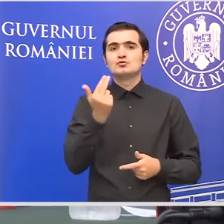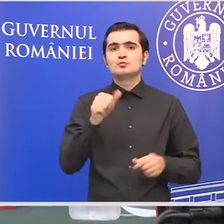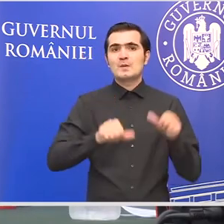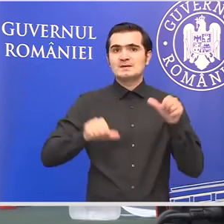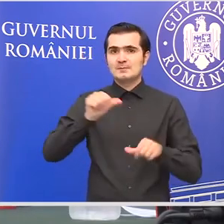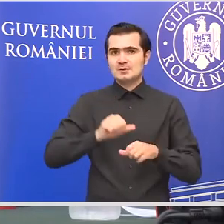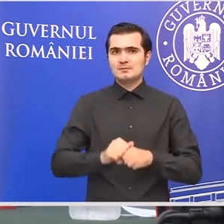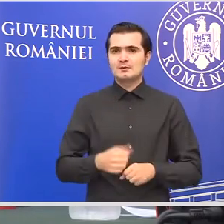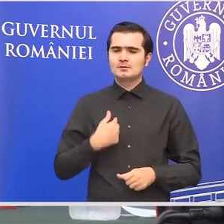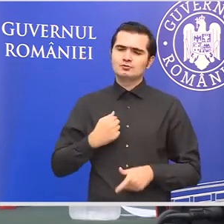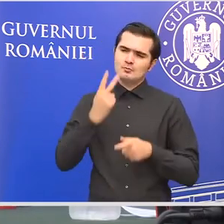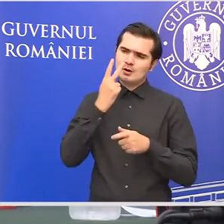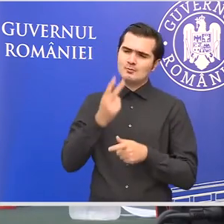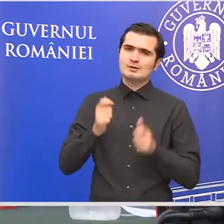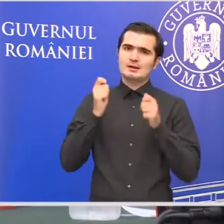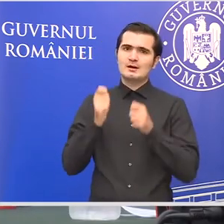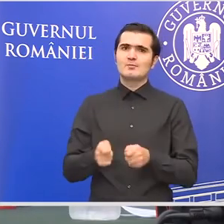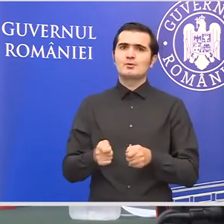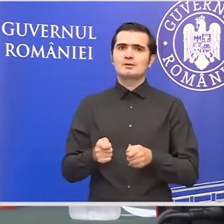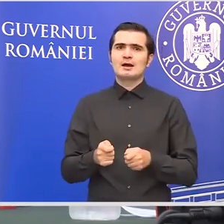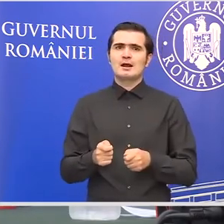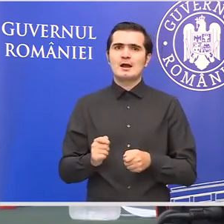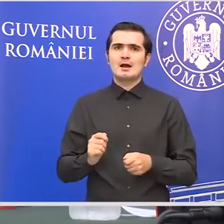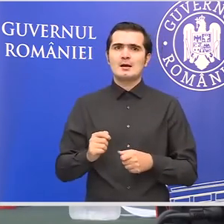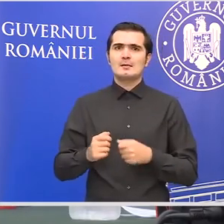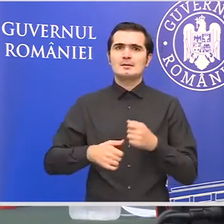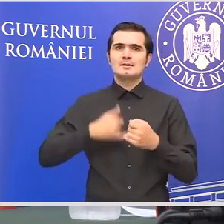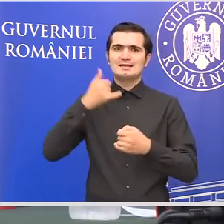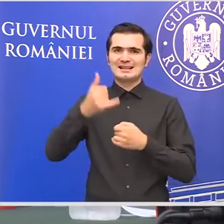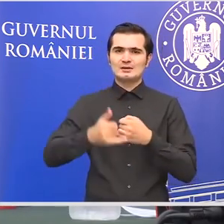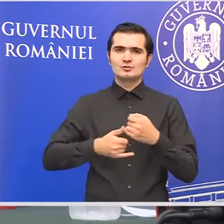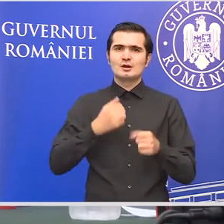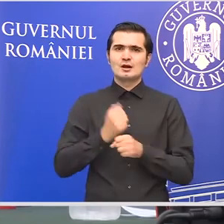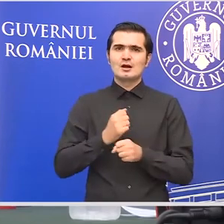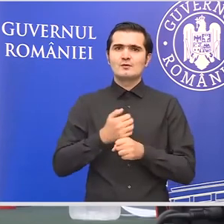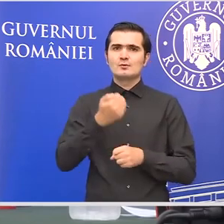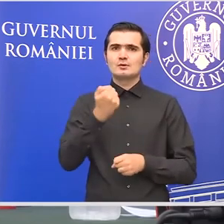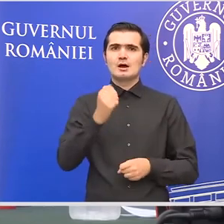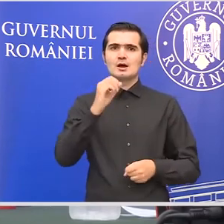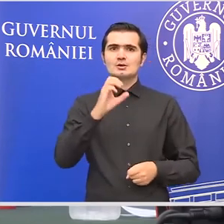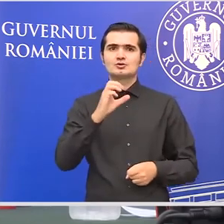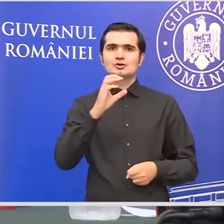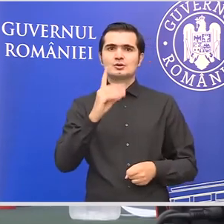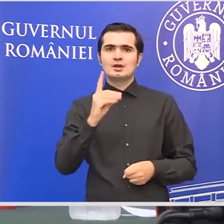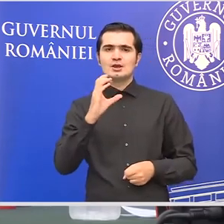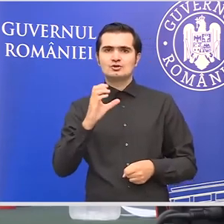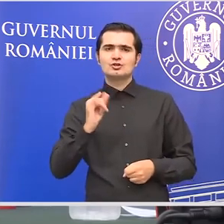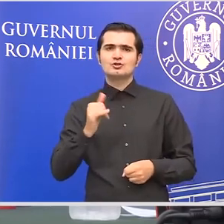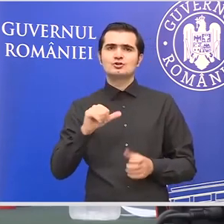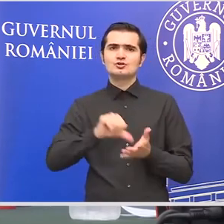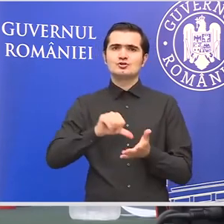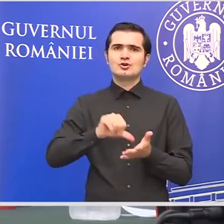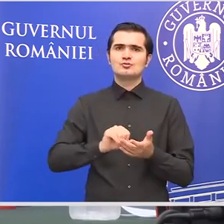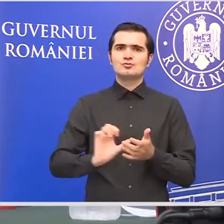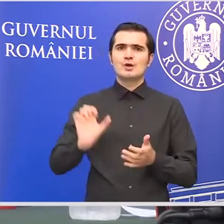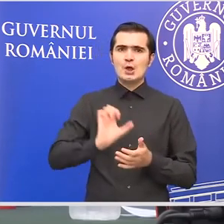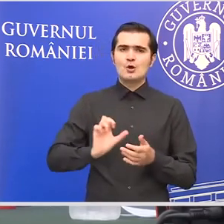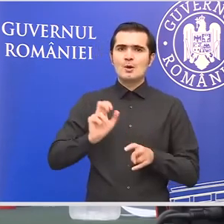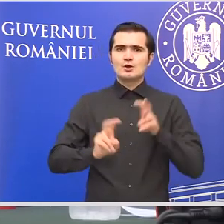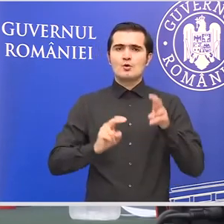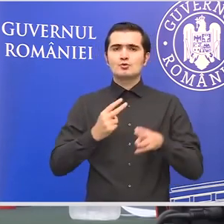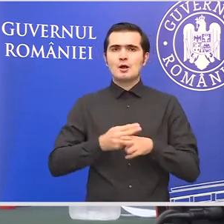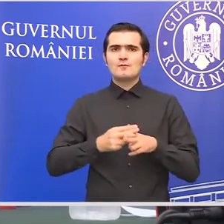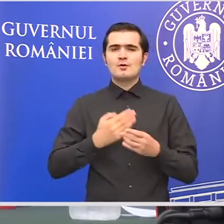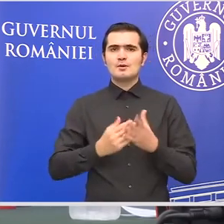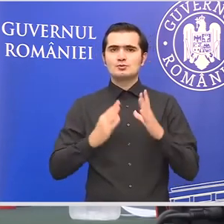m-am uitat și pe raportarea ACDC și pe estimările pe care ACDC le face, inclusiv Centrul European de Control al Bolilor, inclusiv pentru